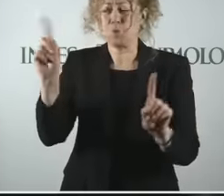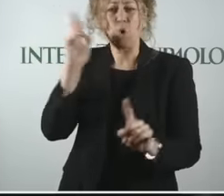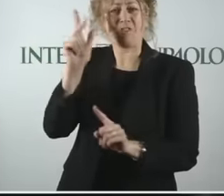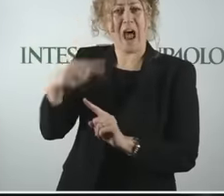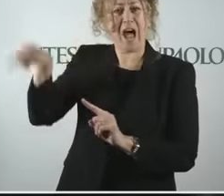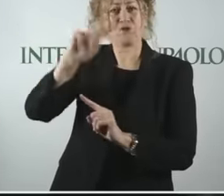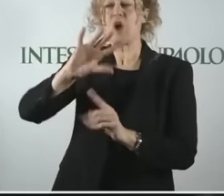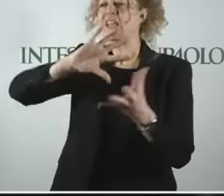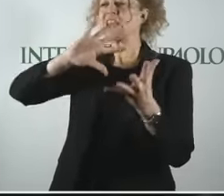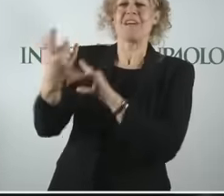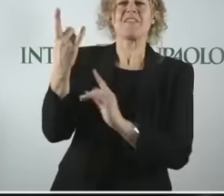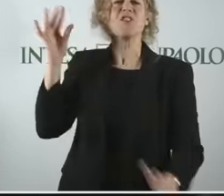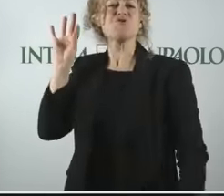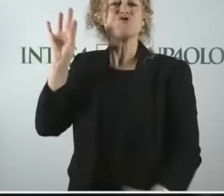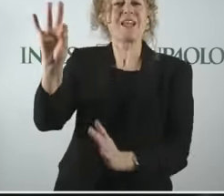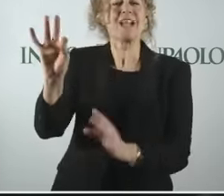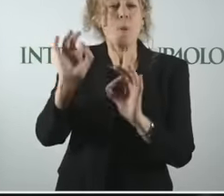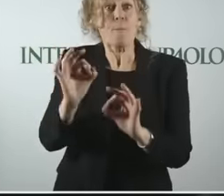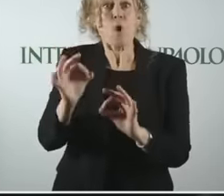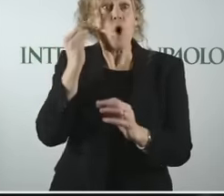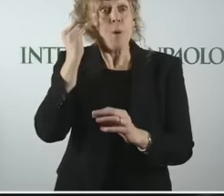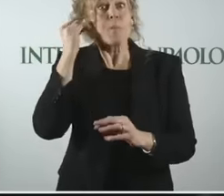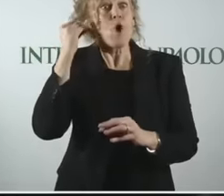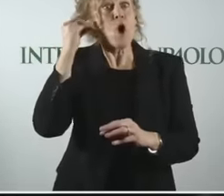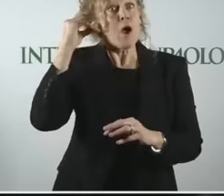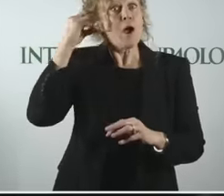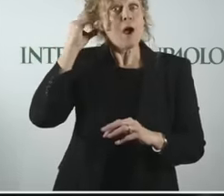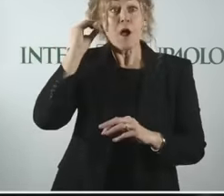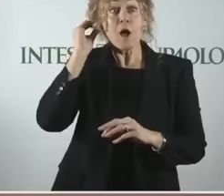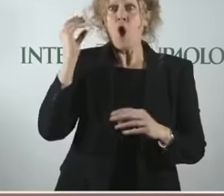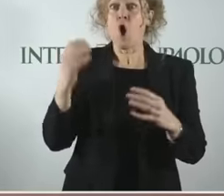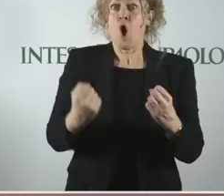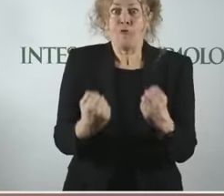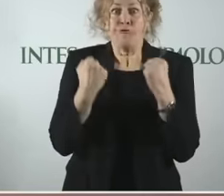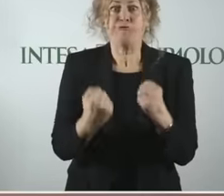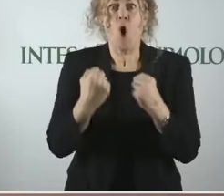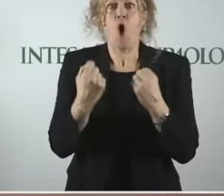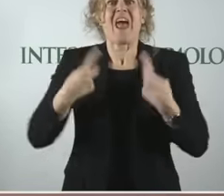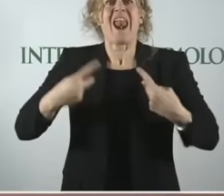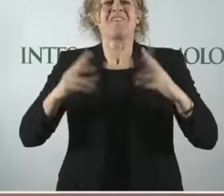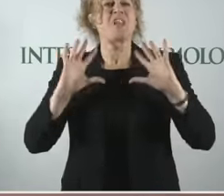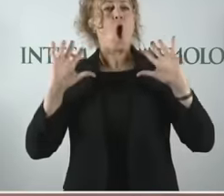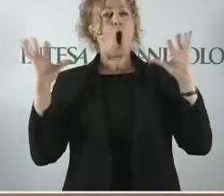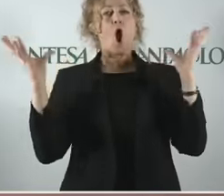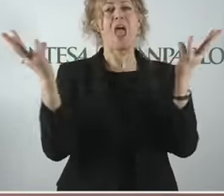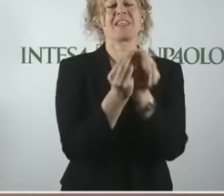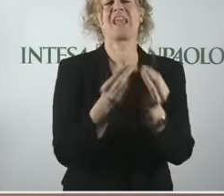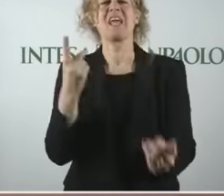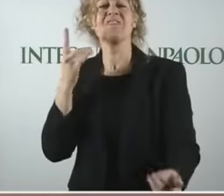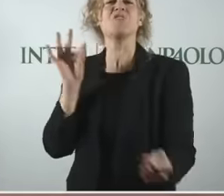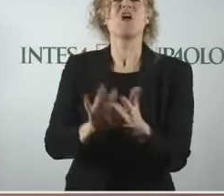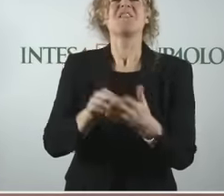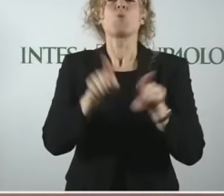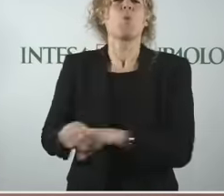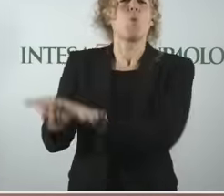ha centralizzato deliberatamente molto pesantemente tutta la vita collettiva e quindi così come